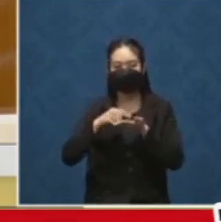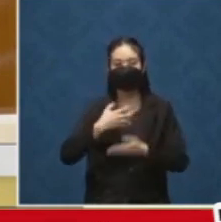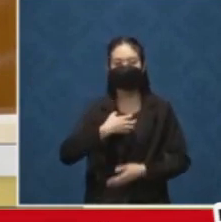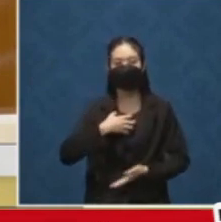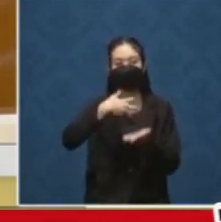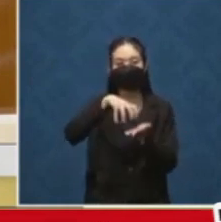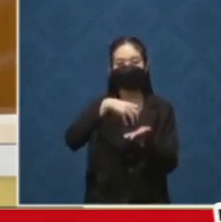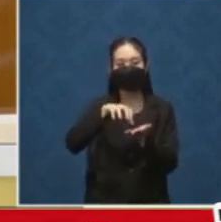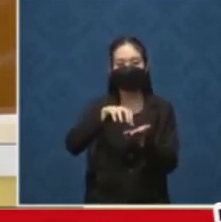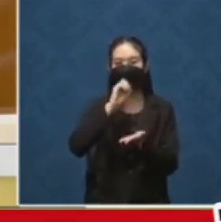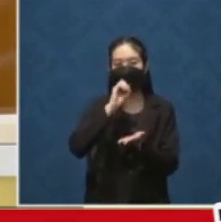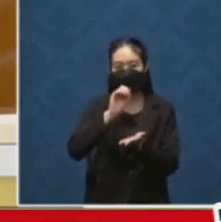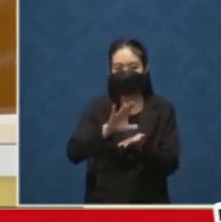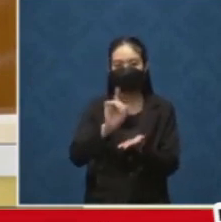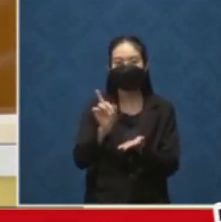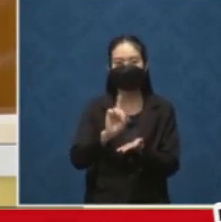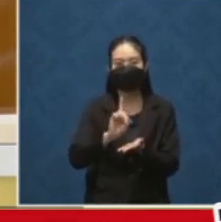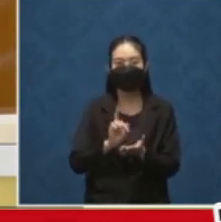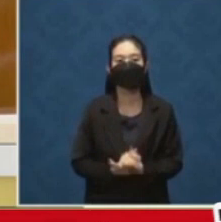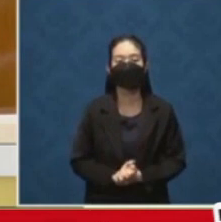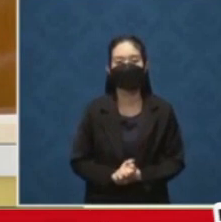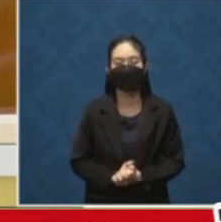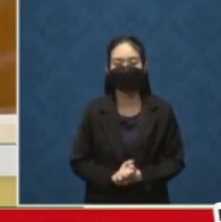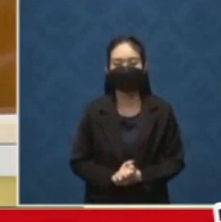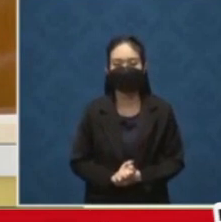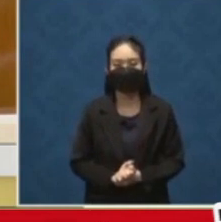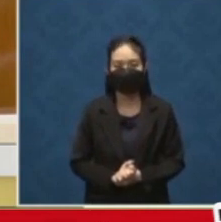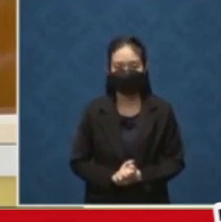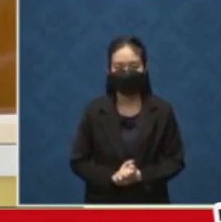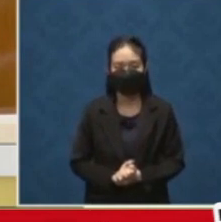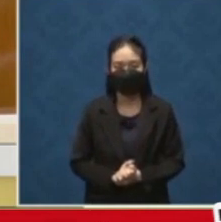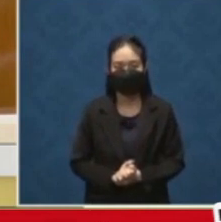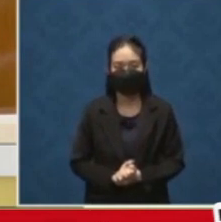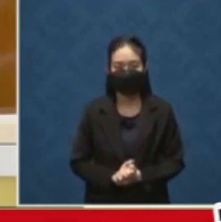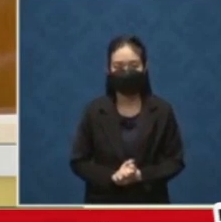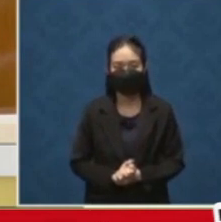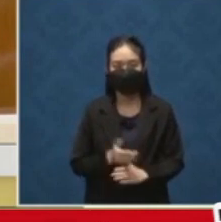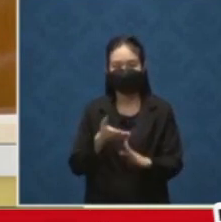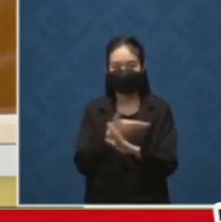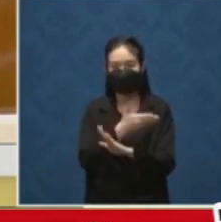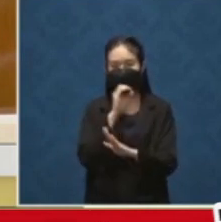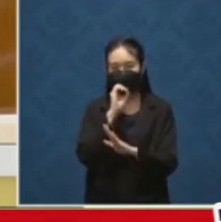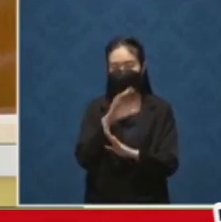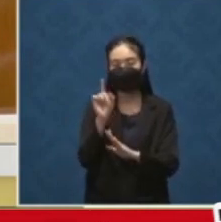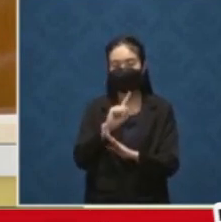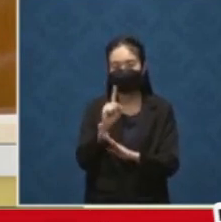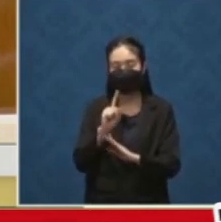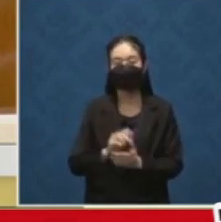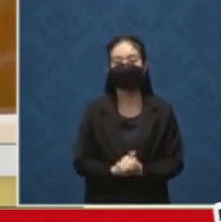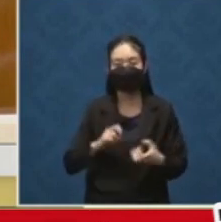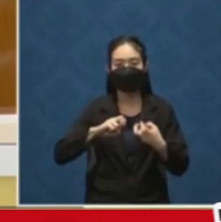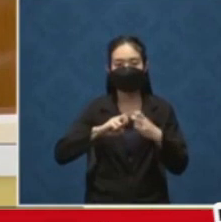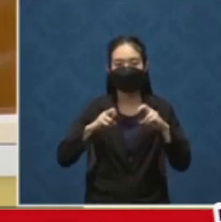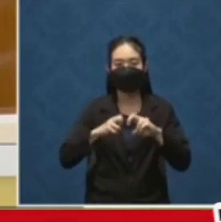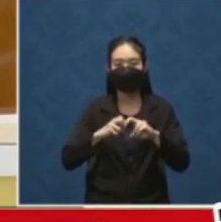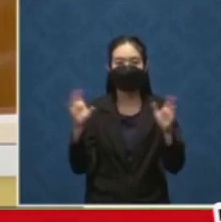ต้องถอรียนวาใน